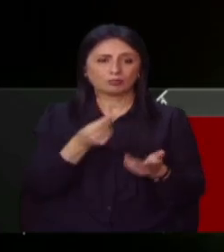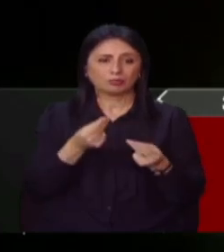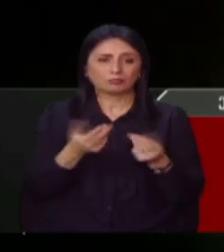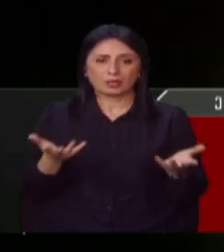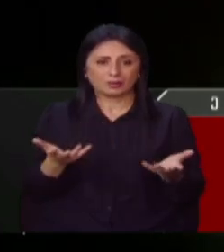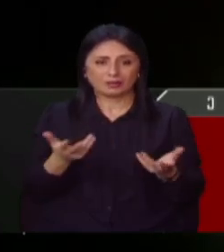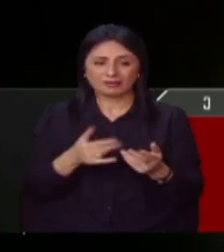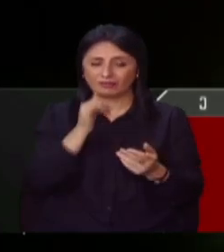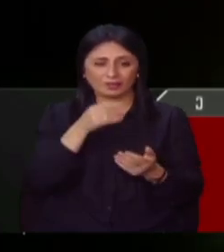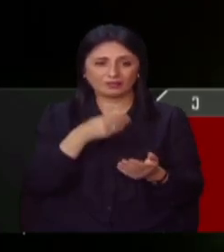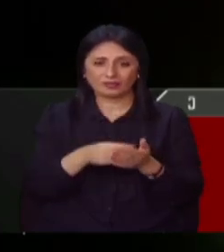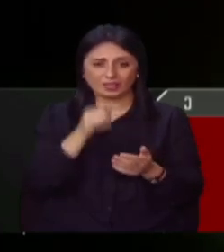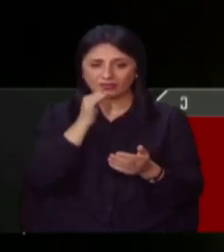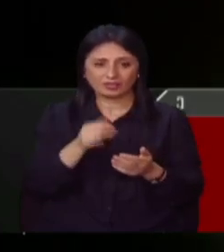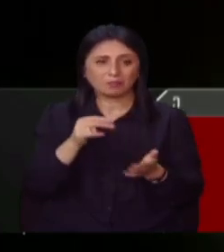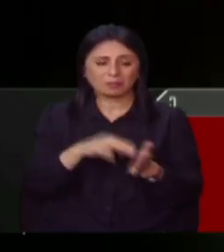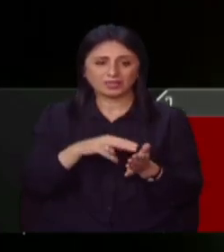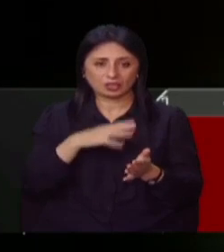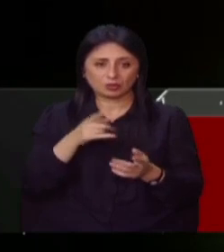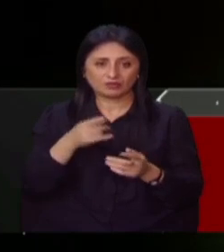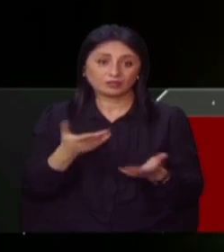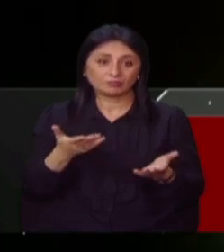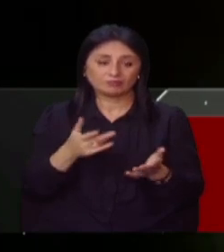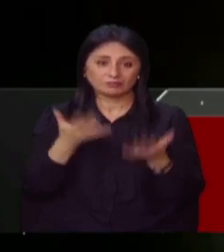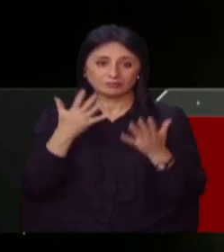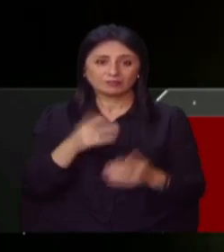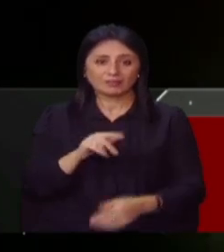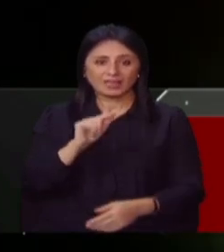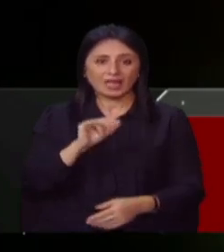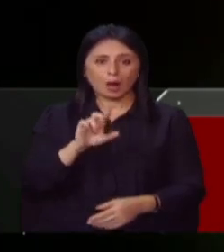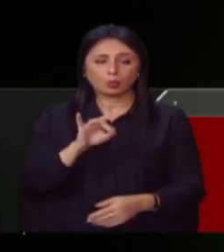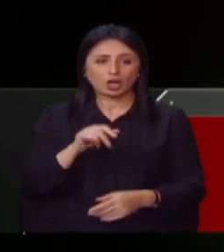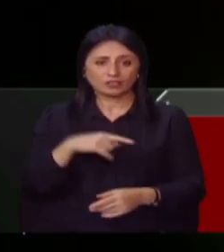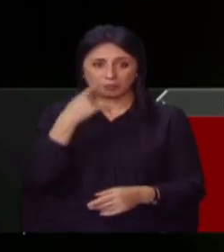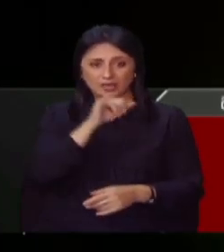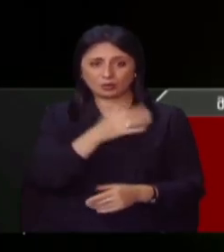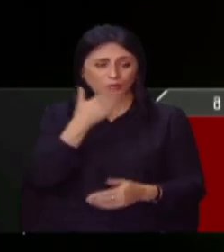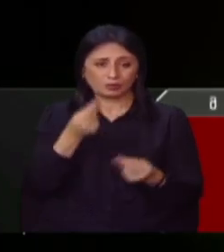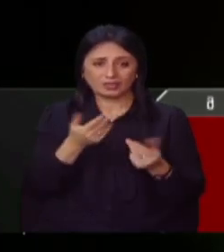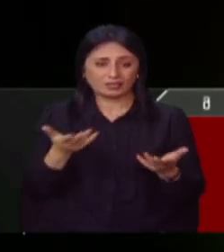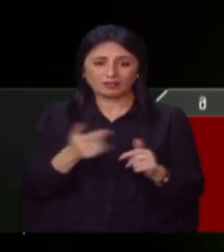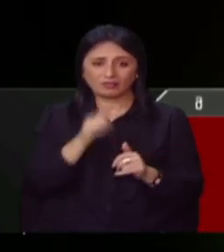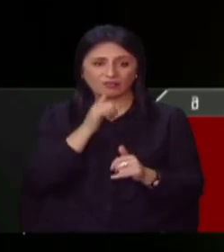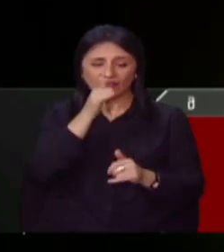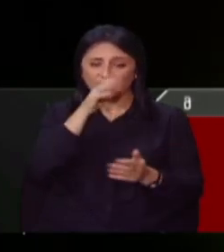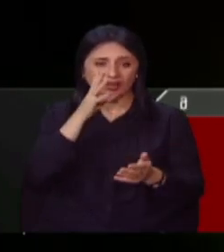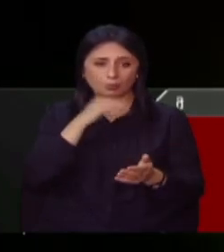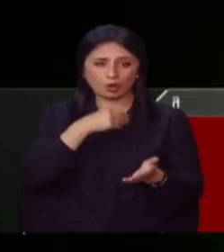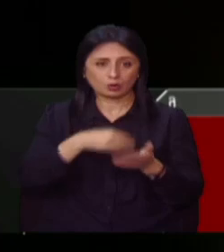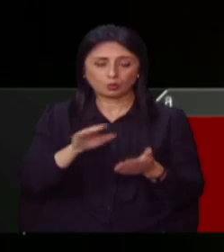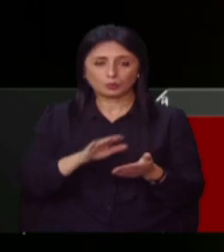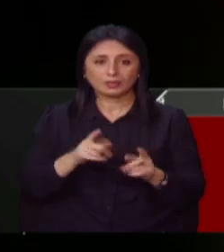upases am khelnatseris pasi romasaqida tumsa tsxadia rezultat bukashvils es tanxa piradat mas ar gaachna da mashines ven mukherkta